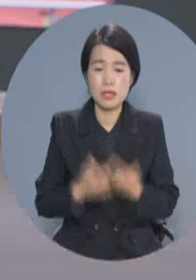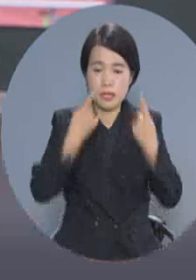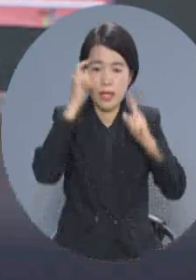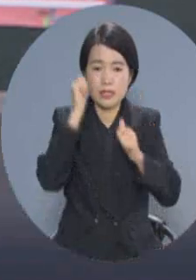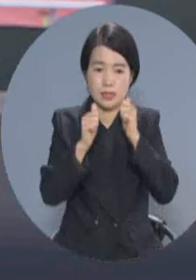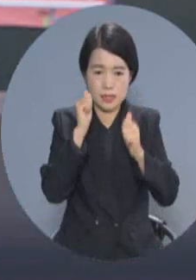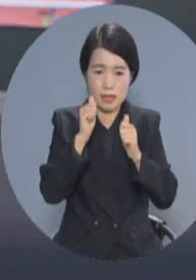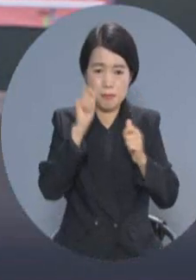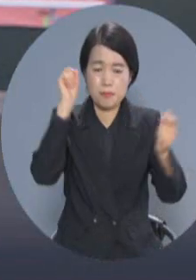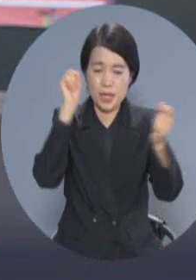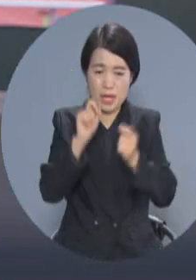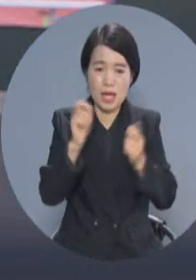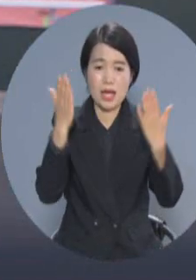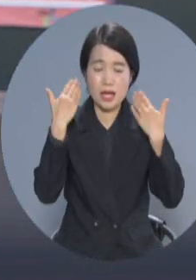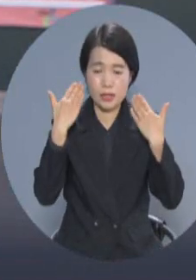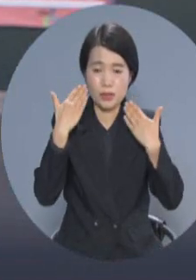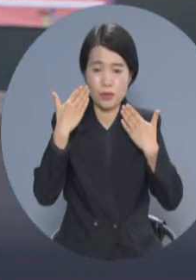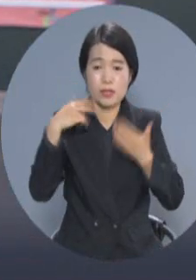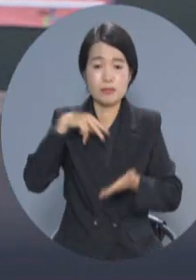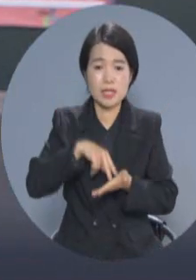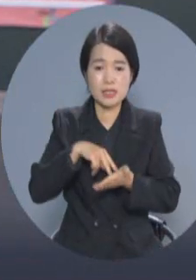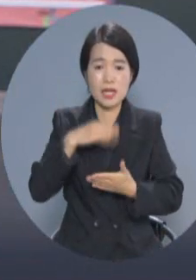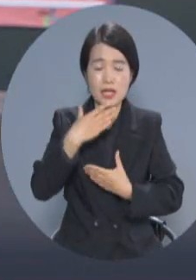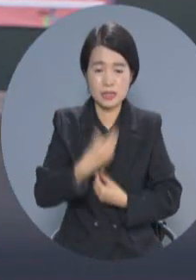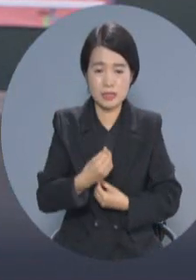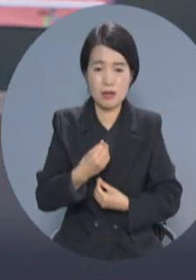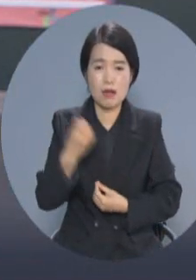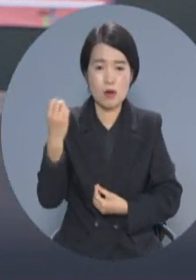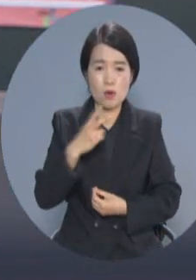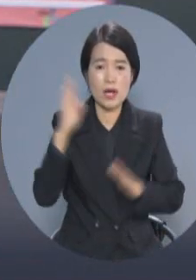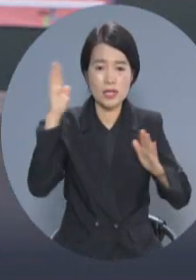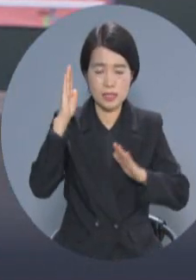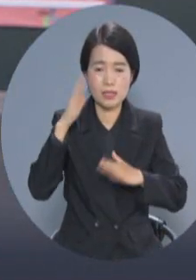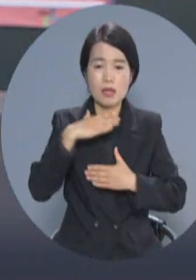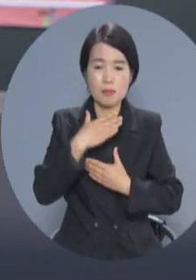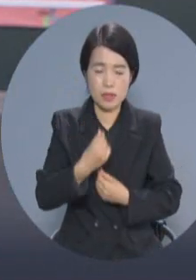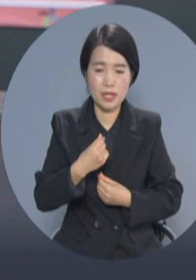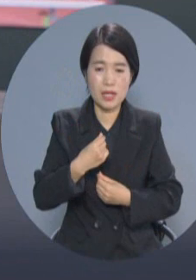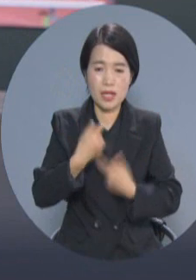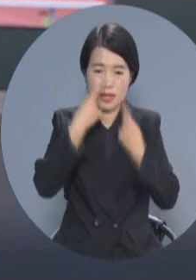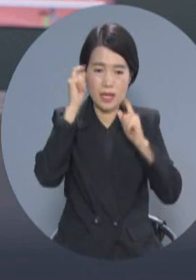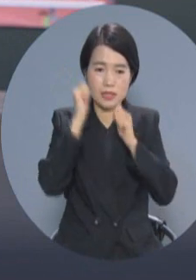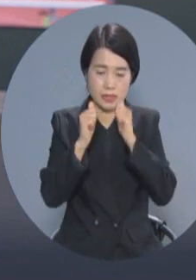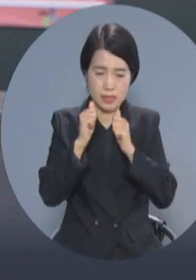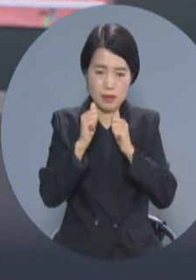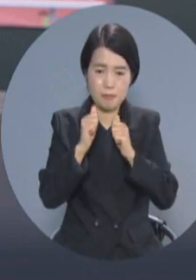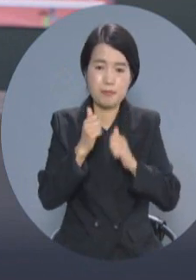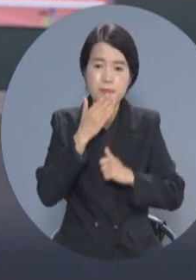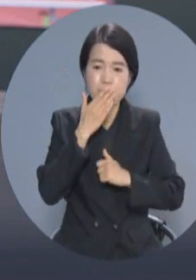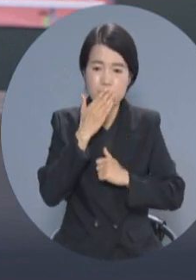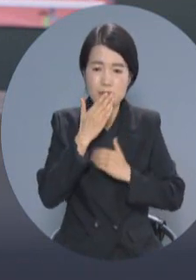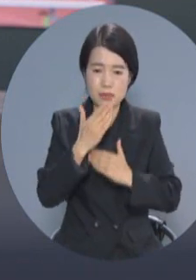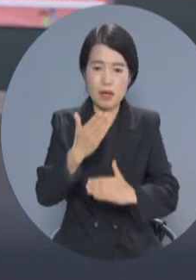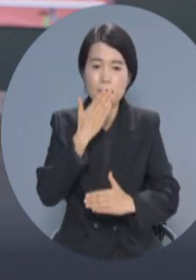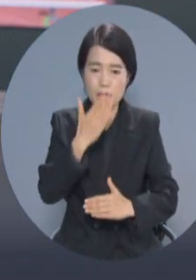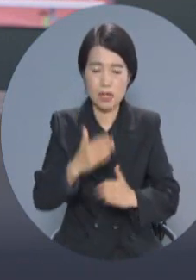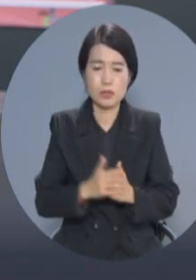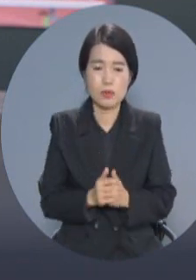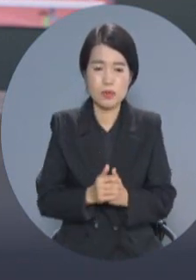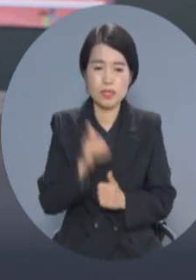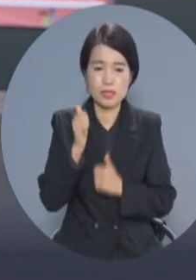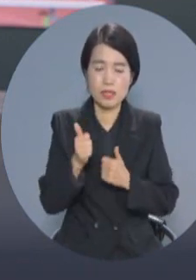수능을 앞두고 학교에서는 안전하고 학생들이 편안하게 수능 시험에 응시할 수